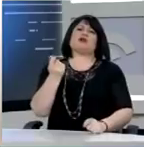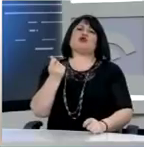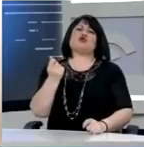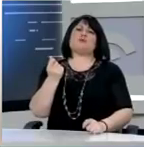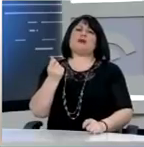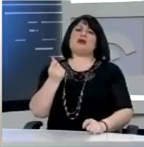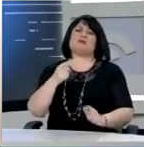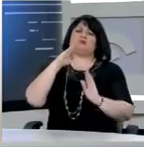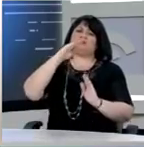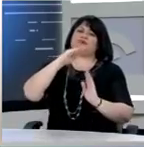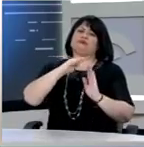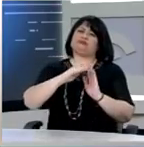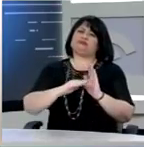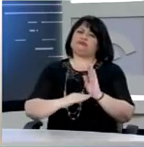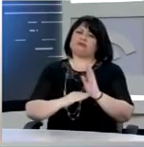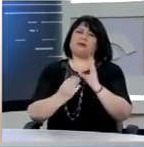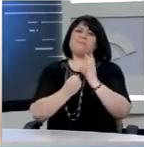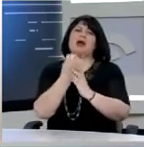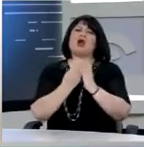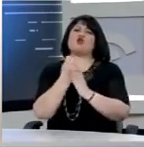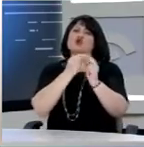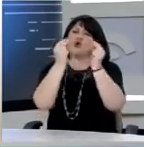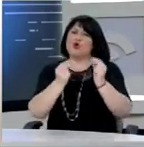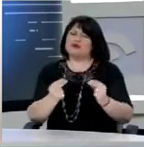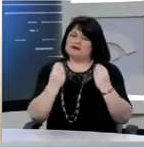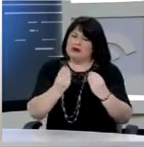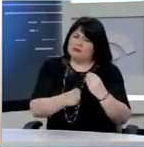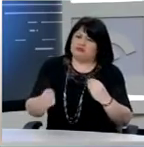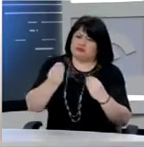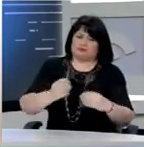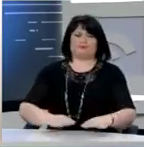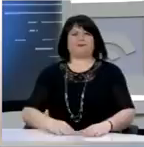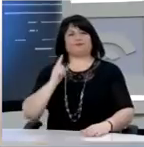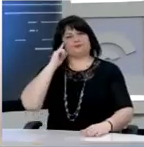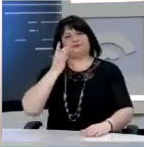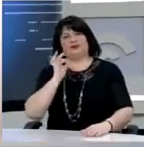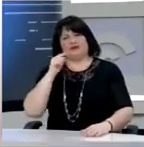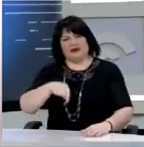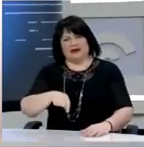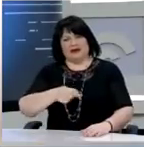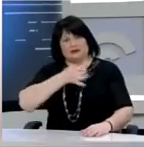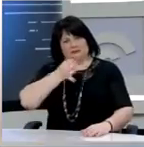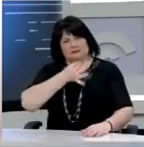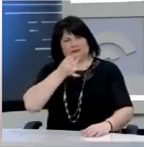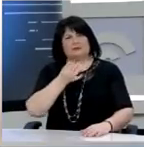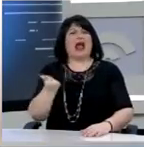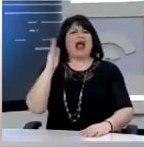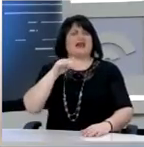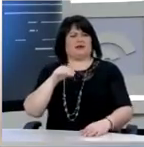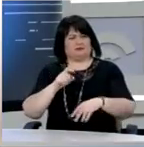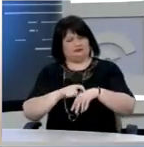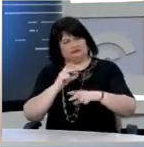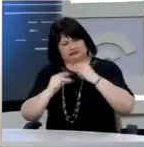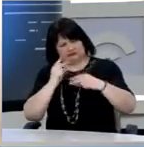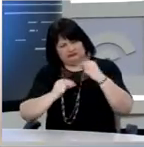κλίμακας και να αυξήσουμε την παραγωγικότητα. Σημειώνω παρεπιπτόντως, διότι άλλη φορά μπορούμε να επανέλθουμε σε αυτά, ότι